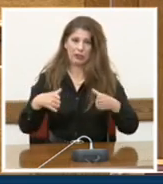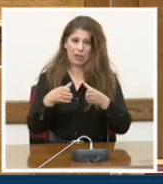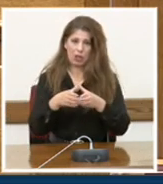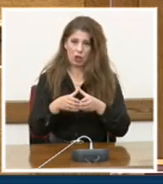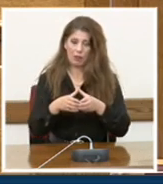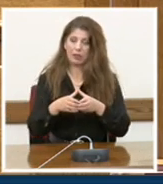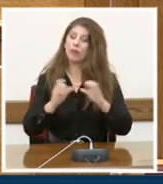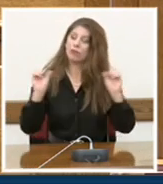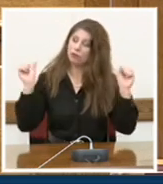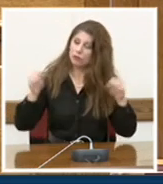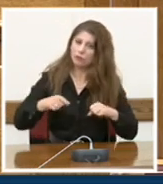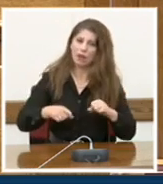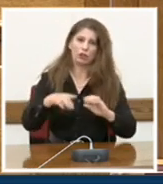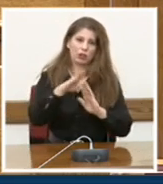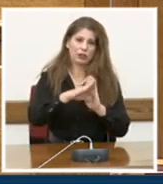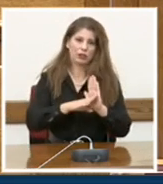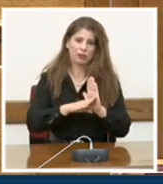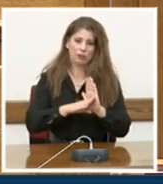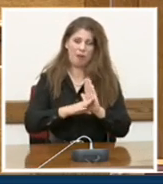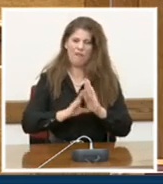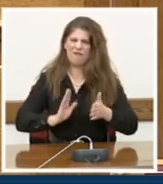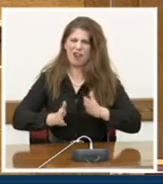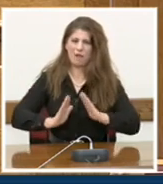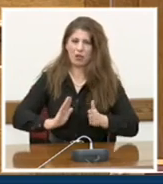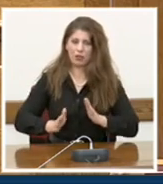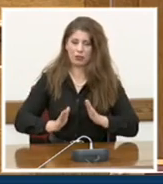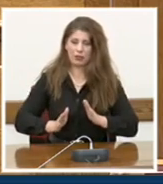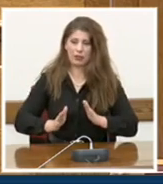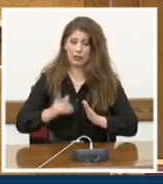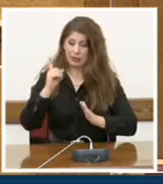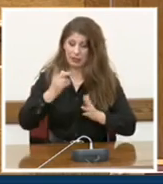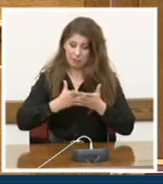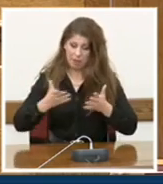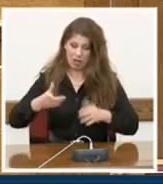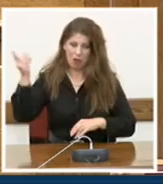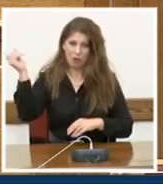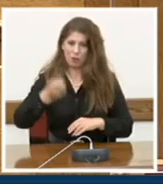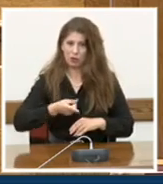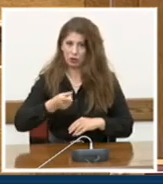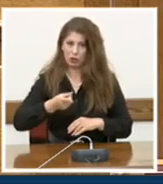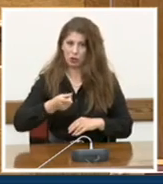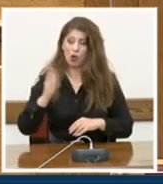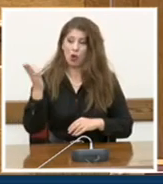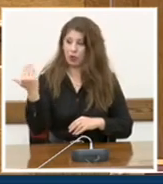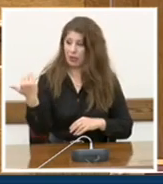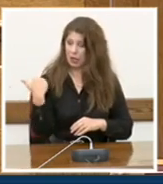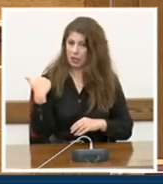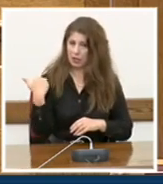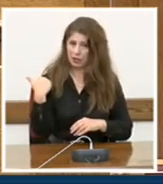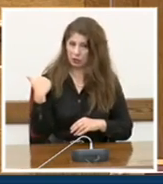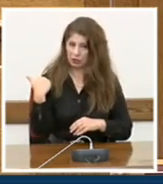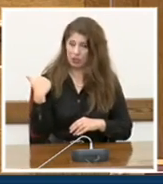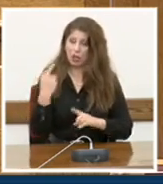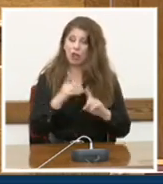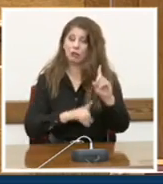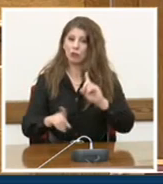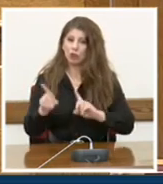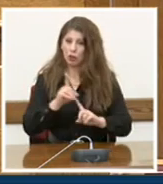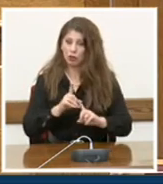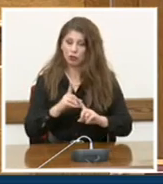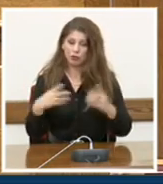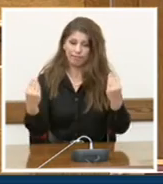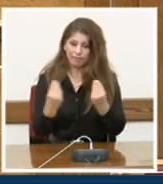σύστημα της βαρβαρότητας. Και σε ένα μεγάλο ποσοστό, όταν τους ρωτάνε ποιος είναι ο πιο κατάλληλος για την